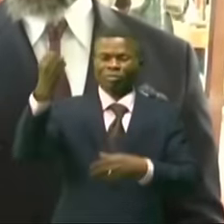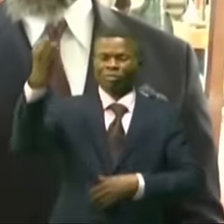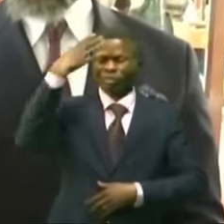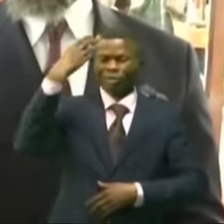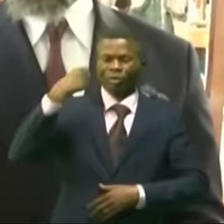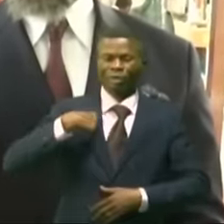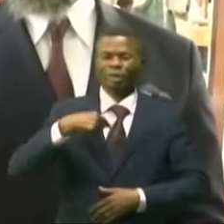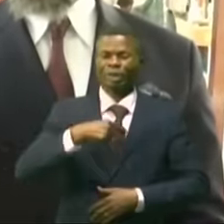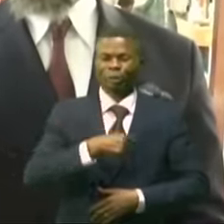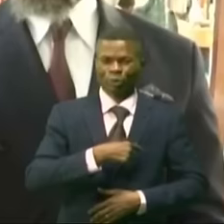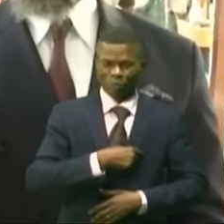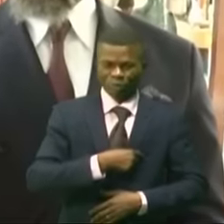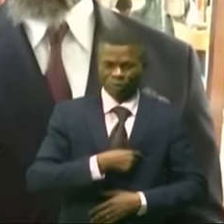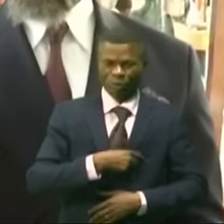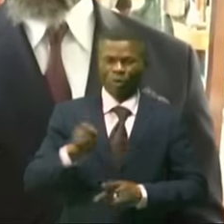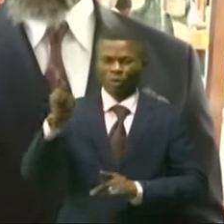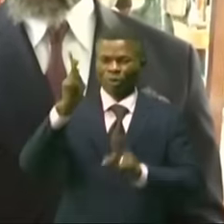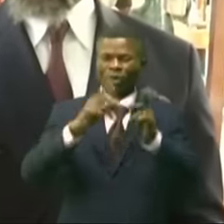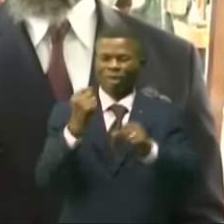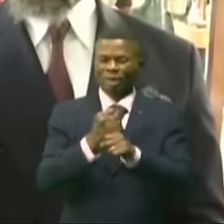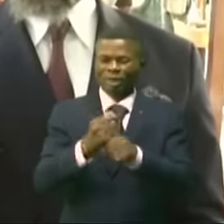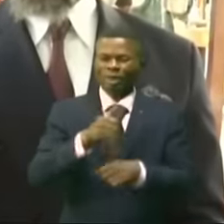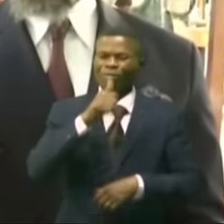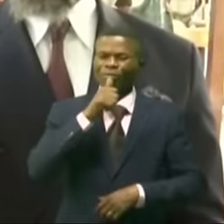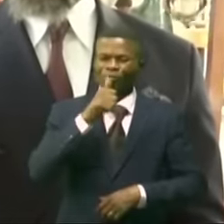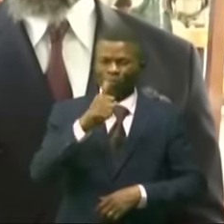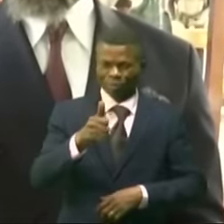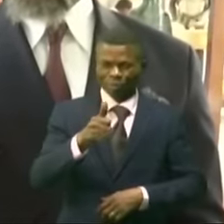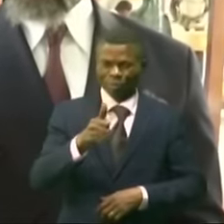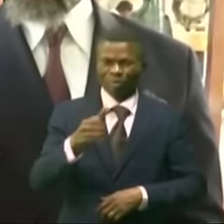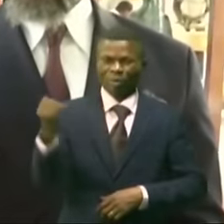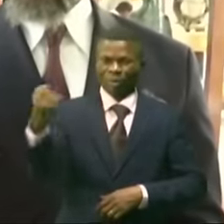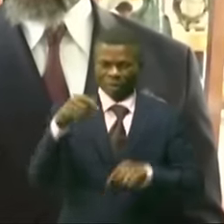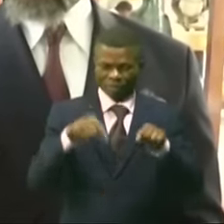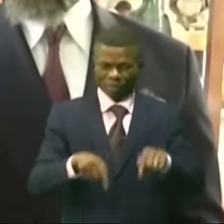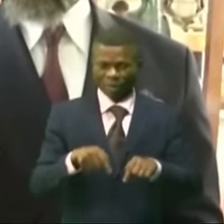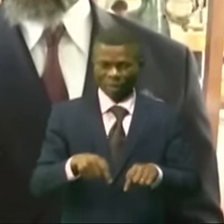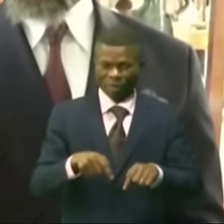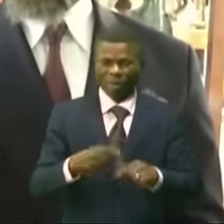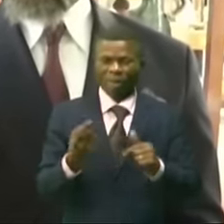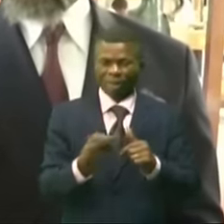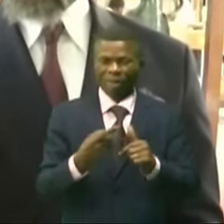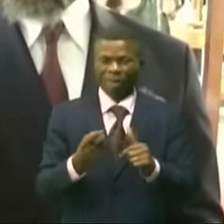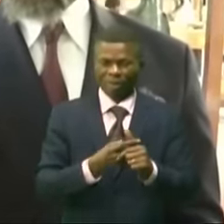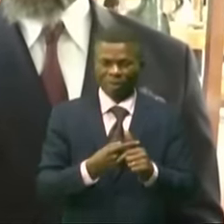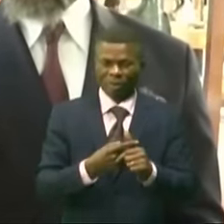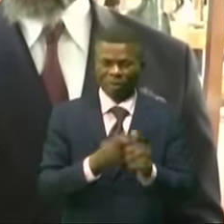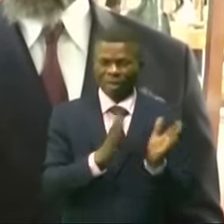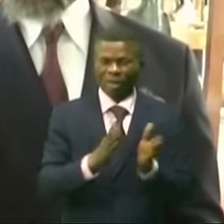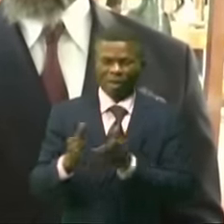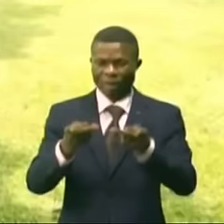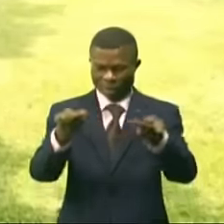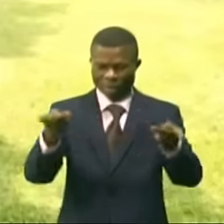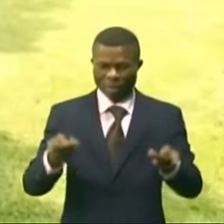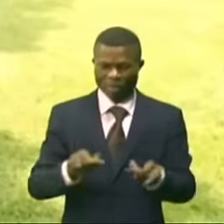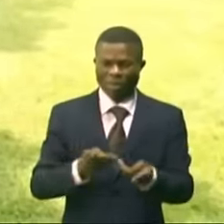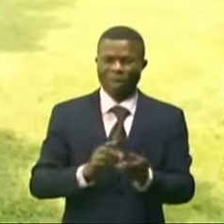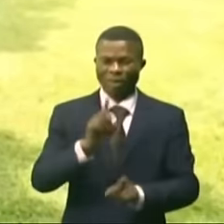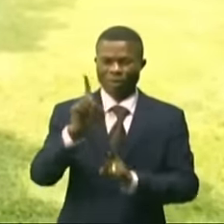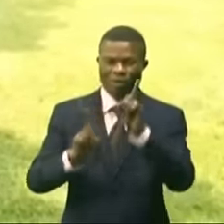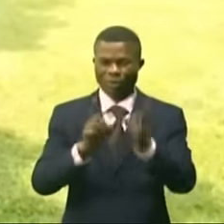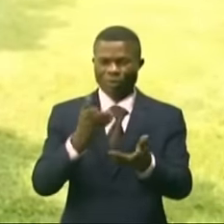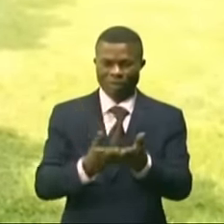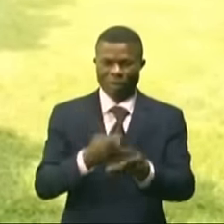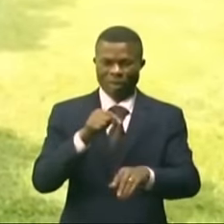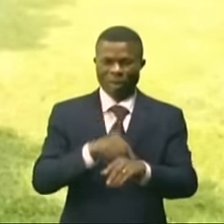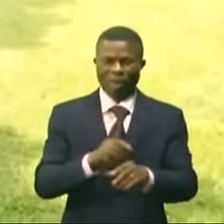de ces belles réalisations qui sont faites ici particulièrement en ameménageant les espaces verts les temps de